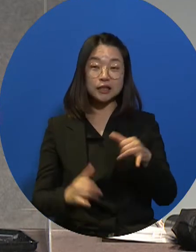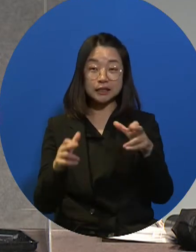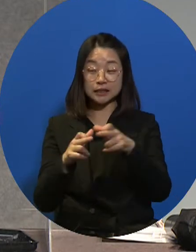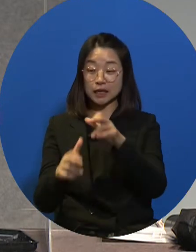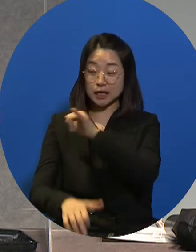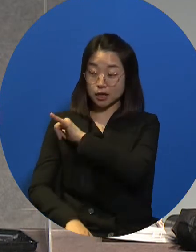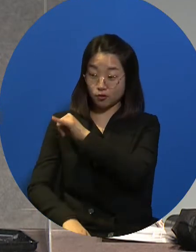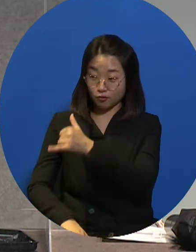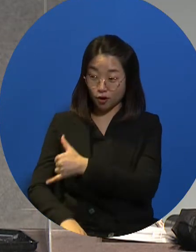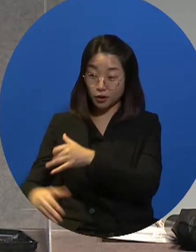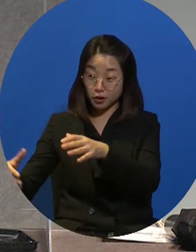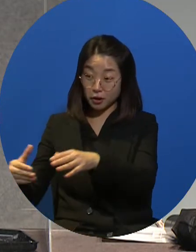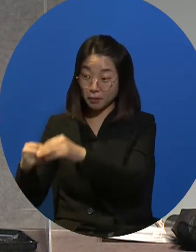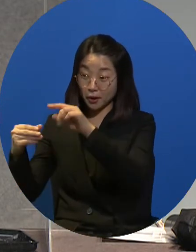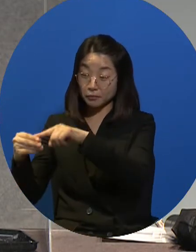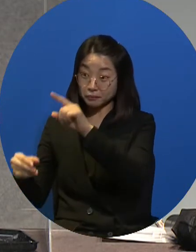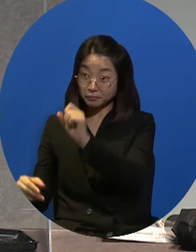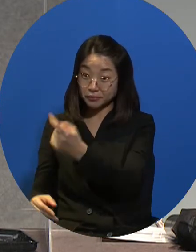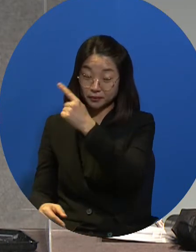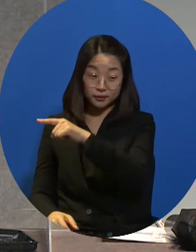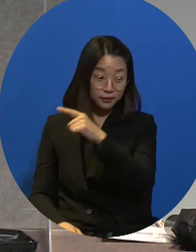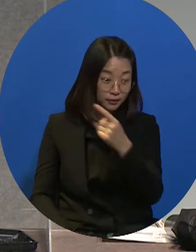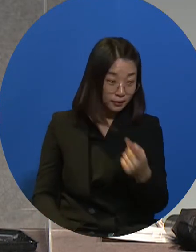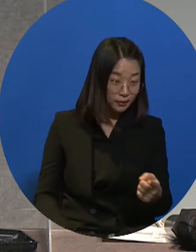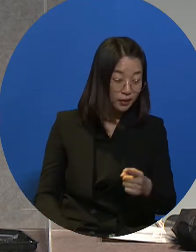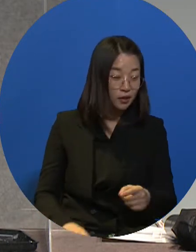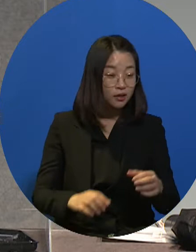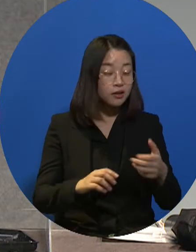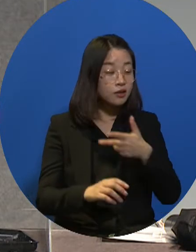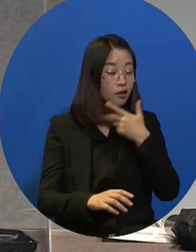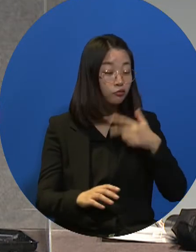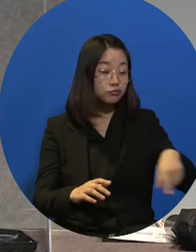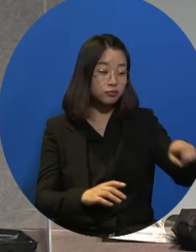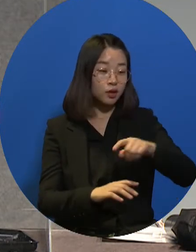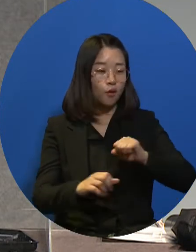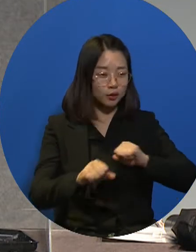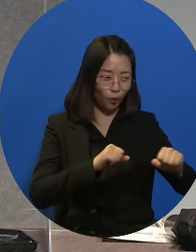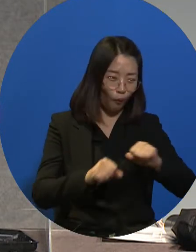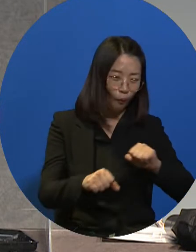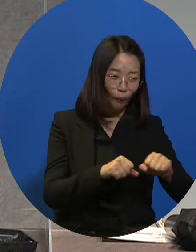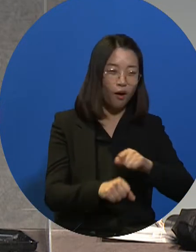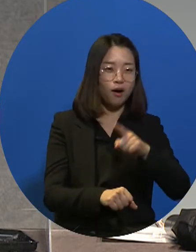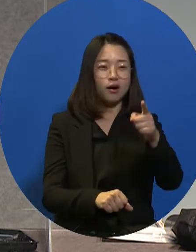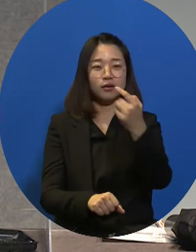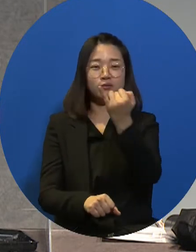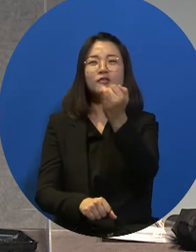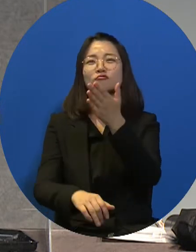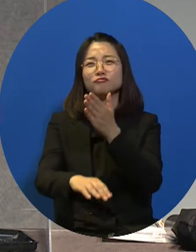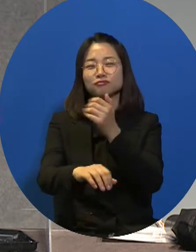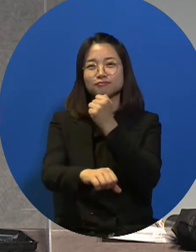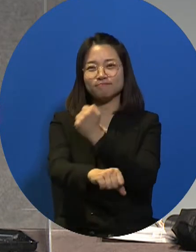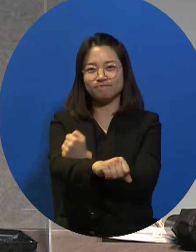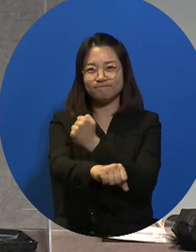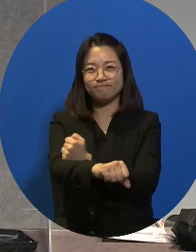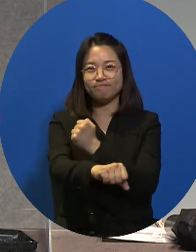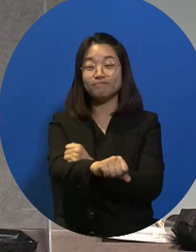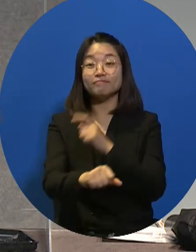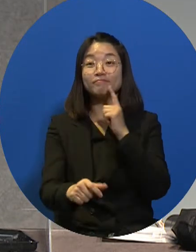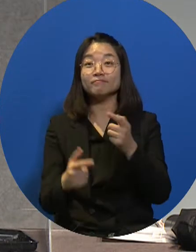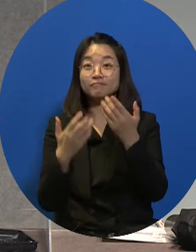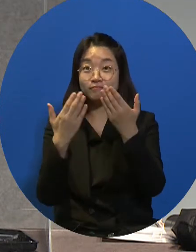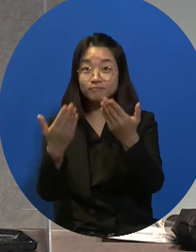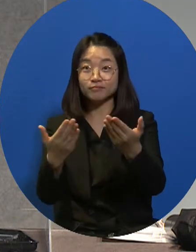권고가 나왔고 그 이후에도 여러 확산 활동들을 해오신 노고에 정말 감사드리고 저희 한국에서도